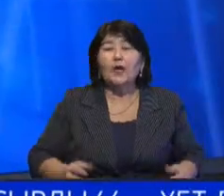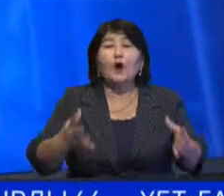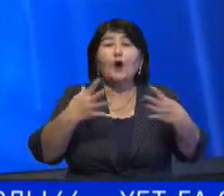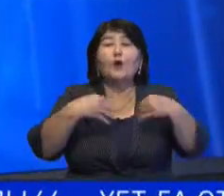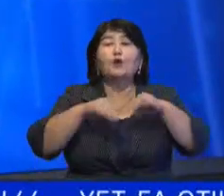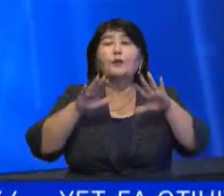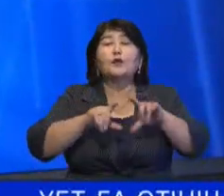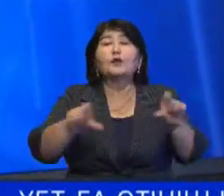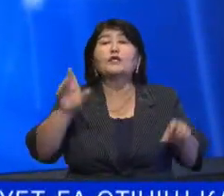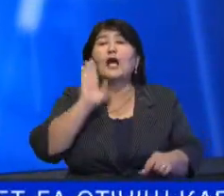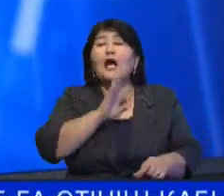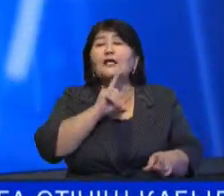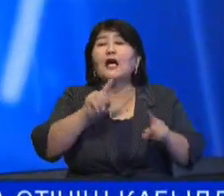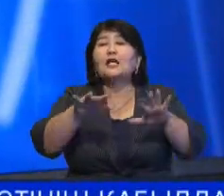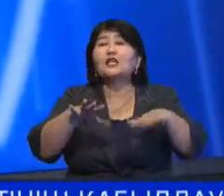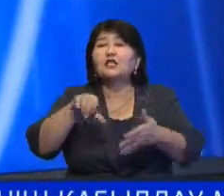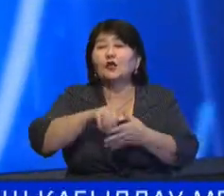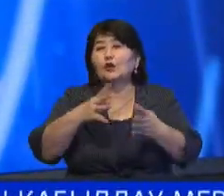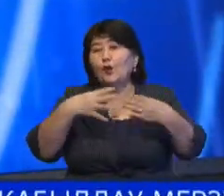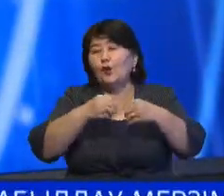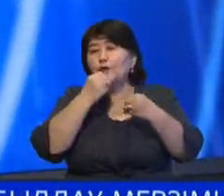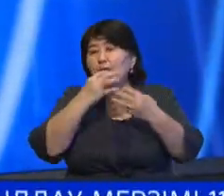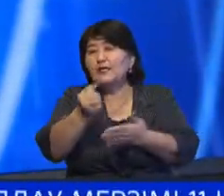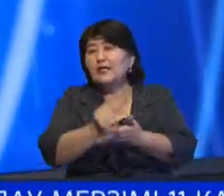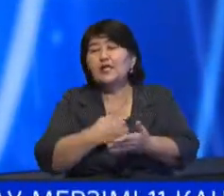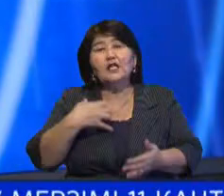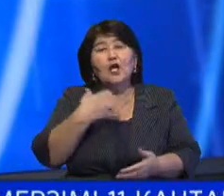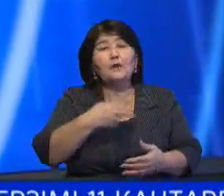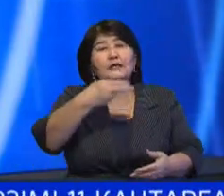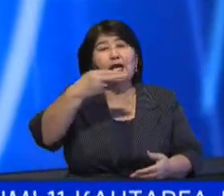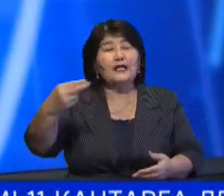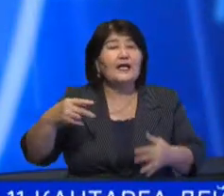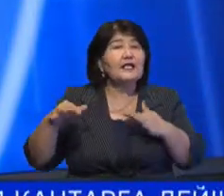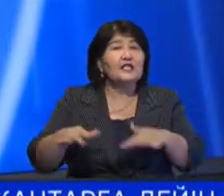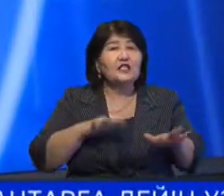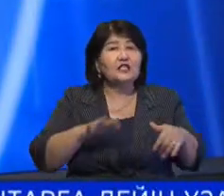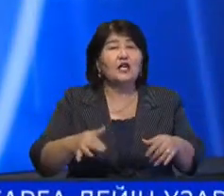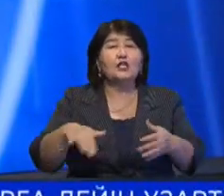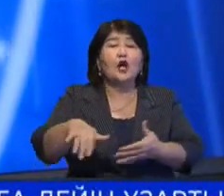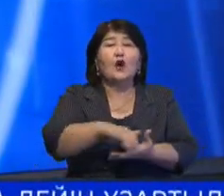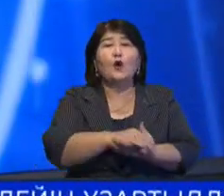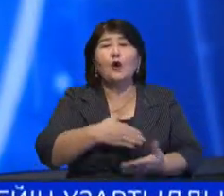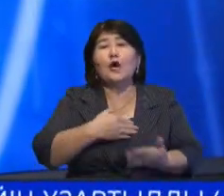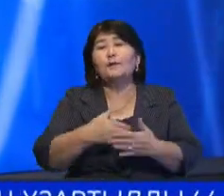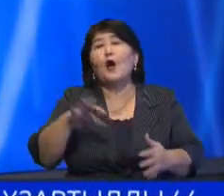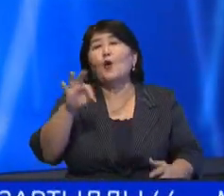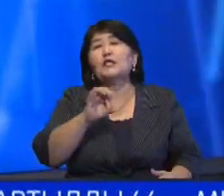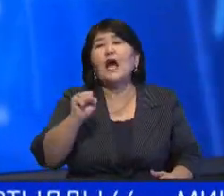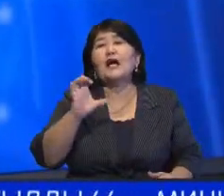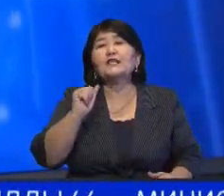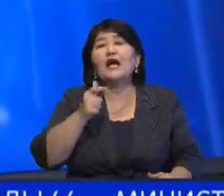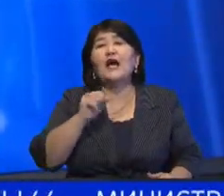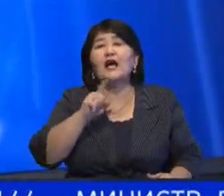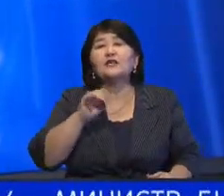Отбасы орталығында аналардың жиыны өтті. Отбасы берекесін сақтау маңызды тақырыбындағы іс-шараны қоғам қайраткері Оразкүл Асанғазы